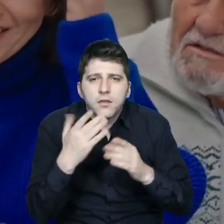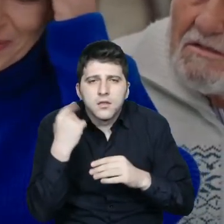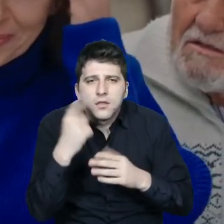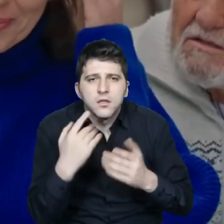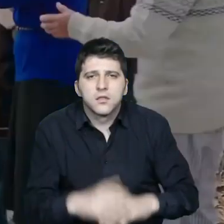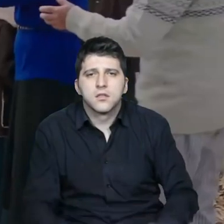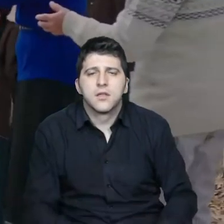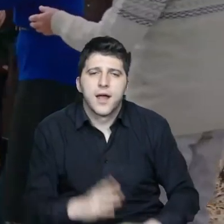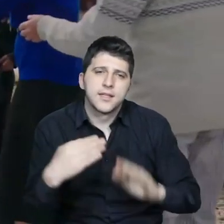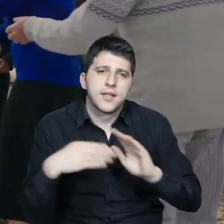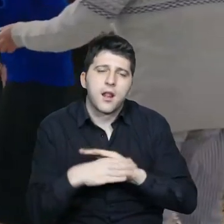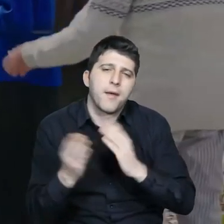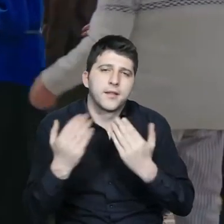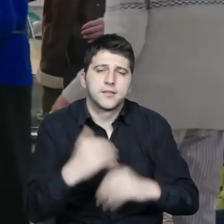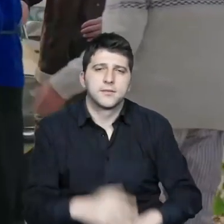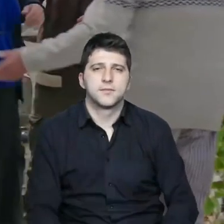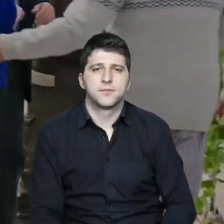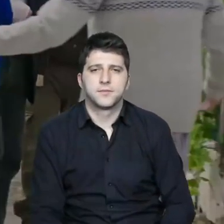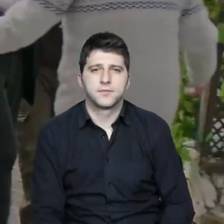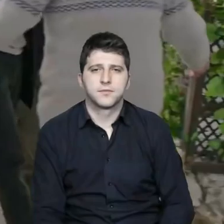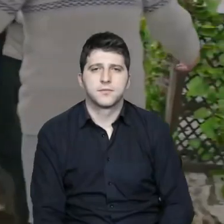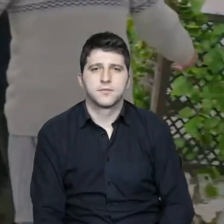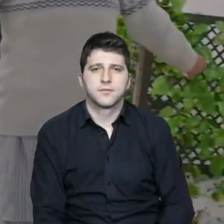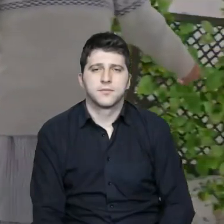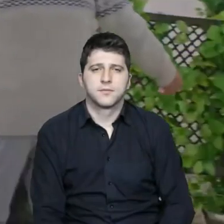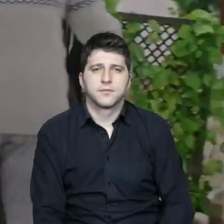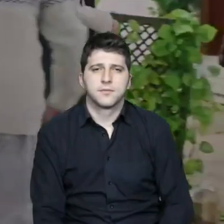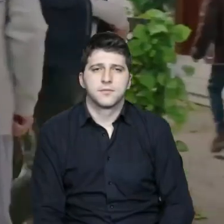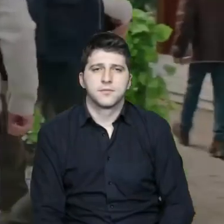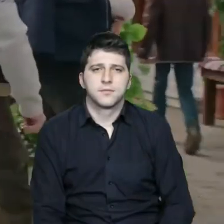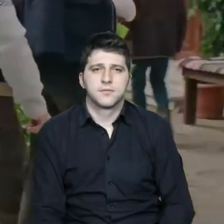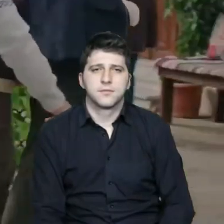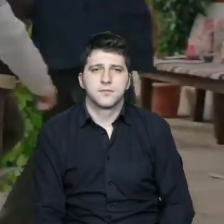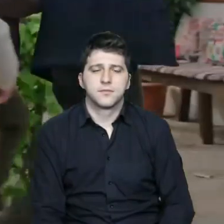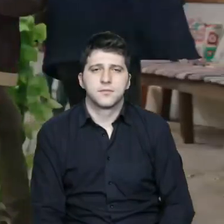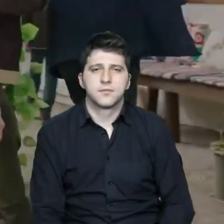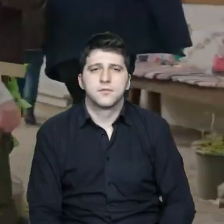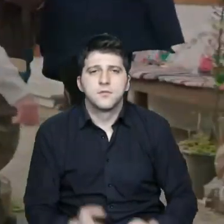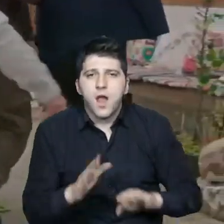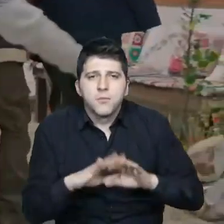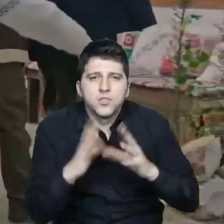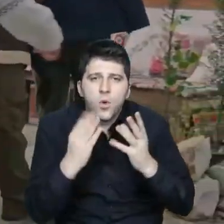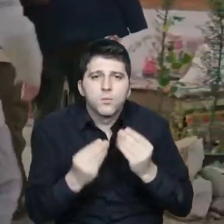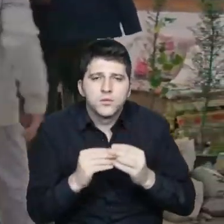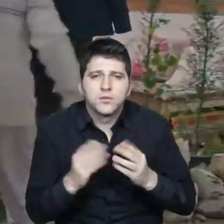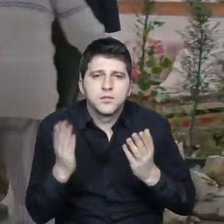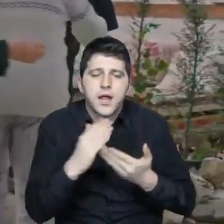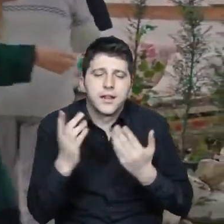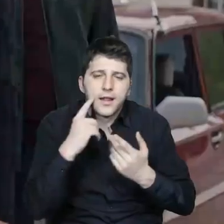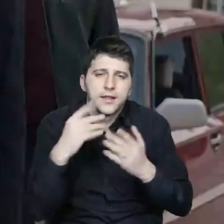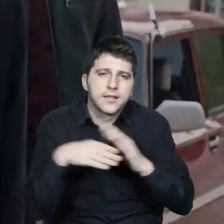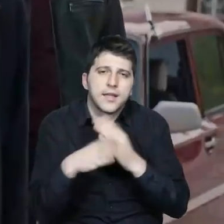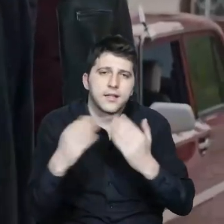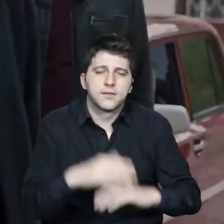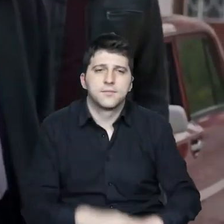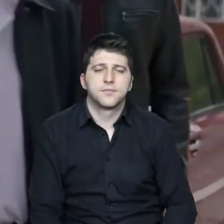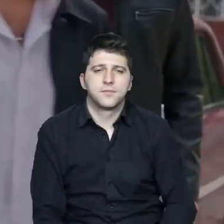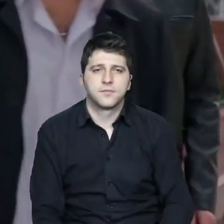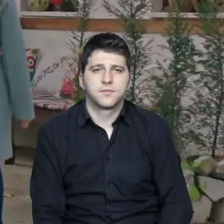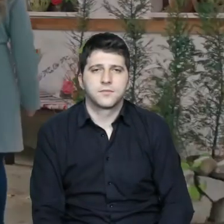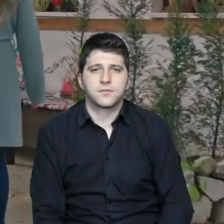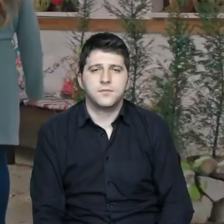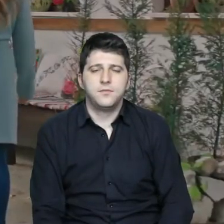Hadi içeri geçelim. Mahcup olan Nalan'ın eli yeni kestirdiği kahküllerine gitti. Gel, gel. Baba, aç kapıyı. Aç